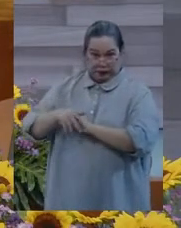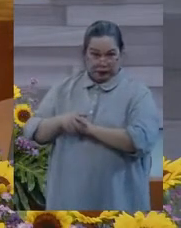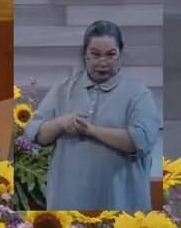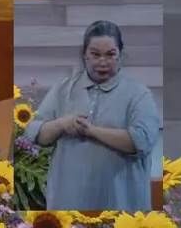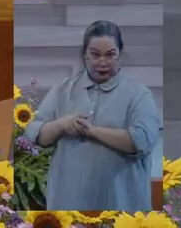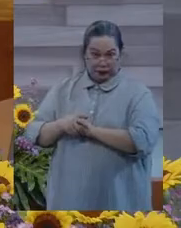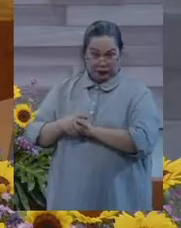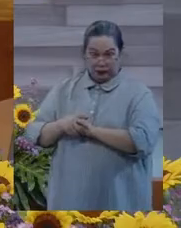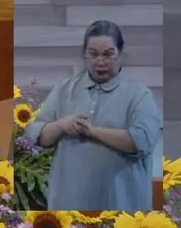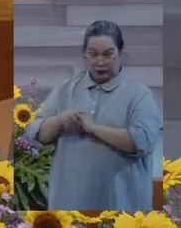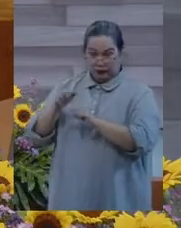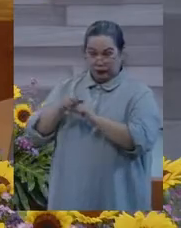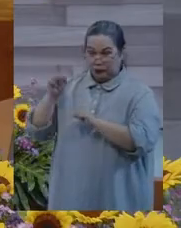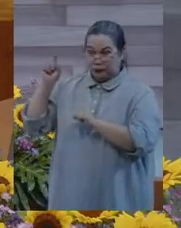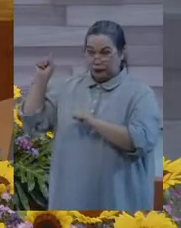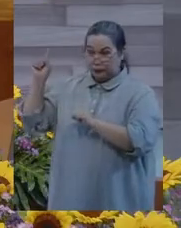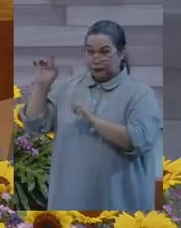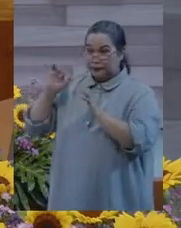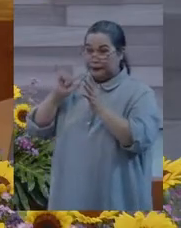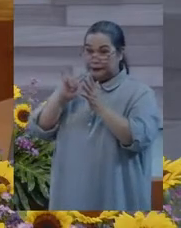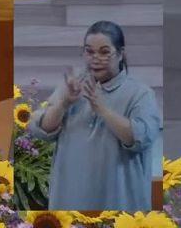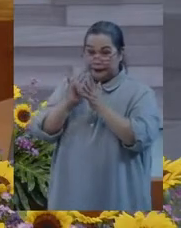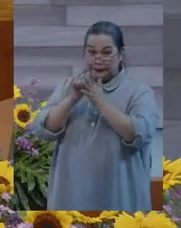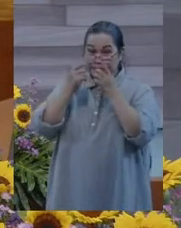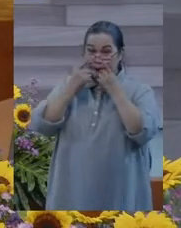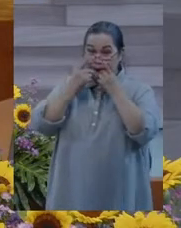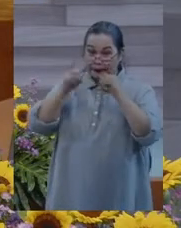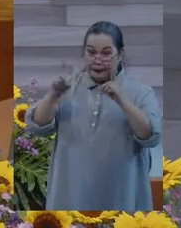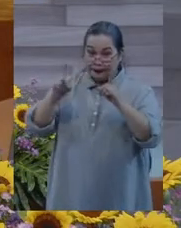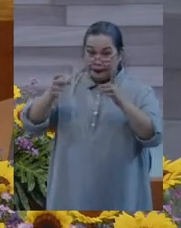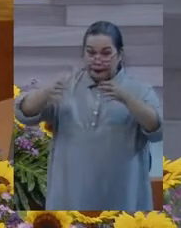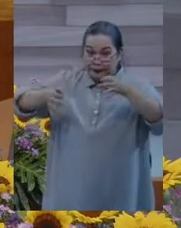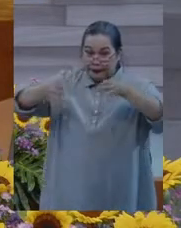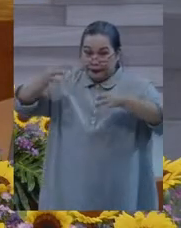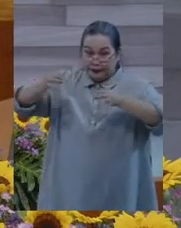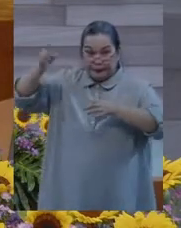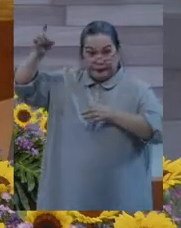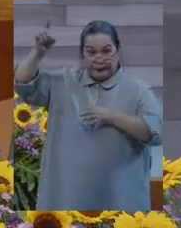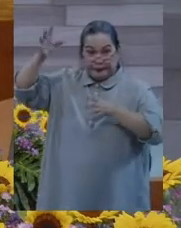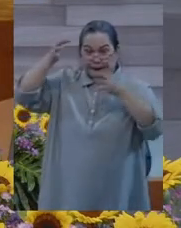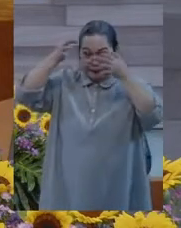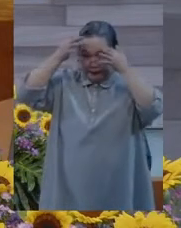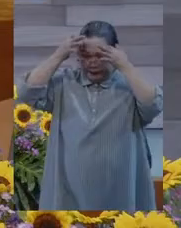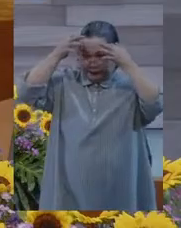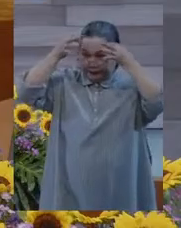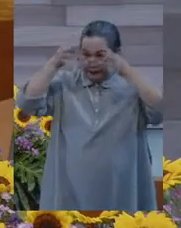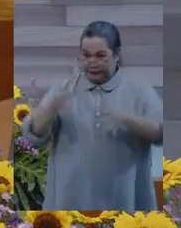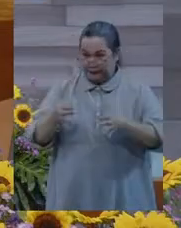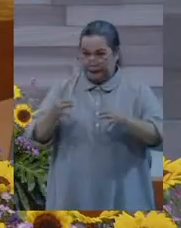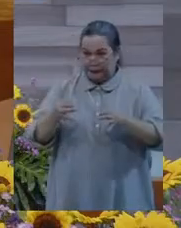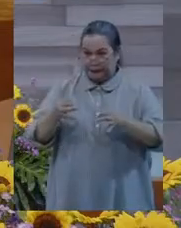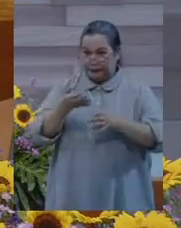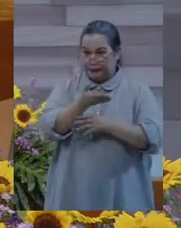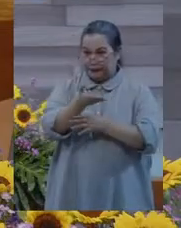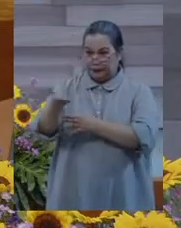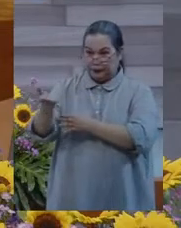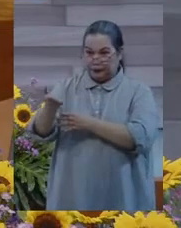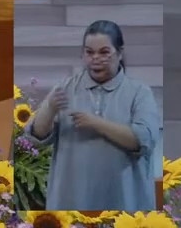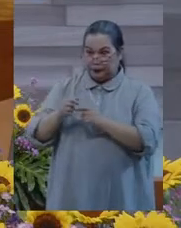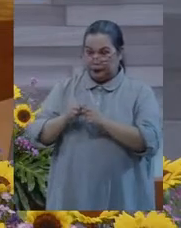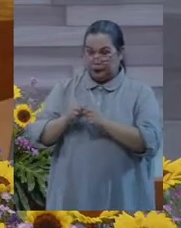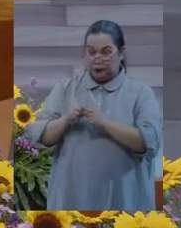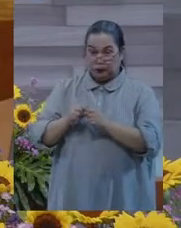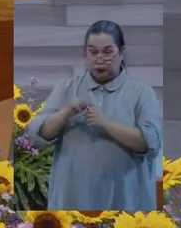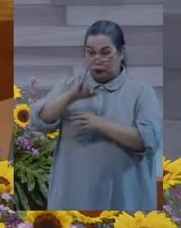Ito ay isang deklarasyon ng paghukom ng Diyos sa kanila.